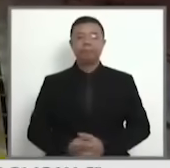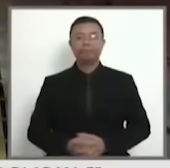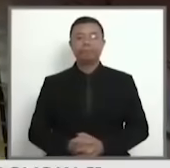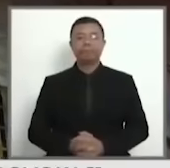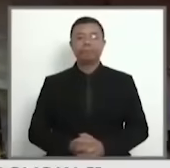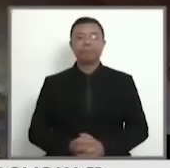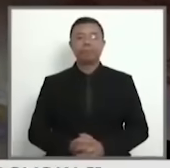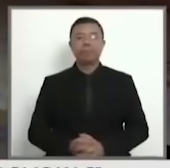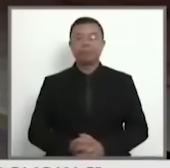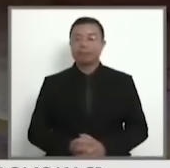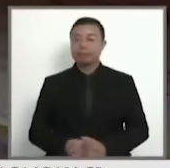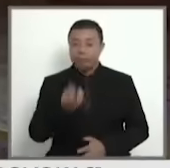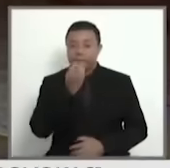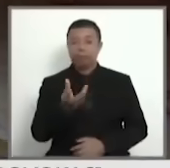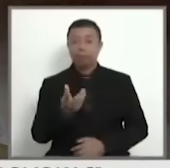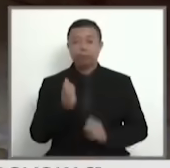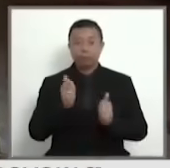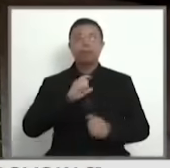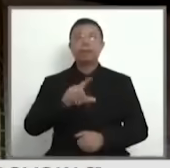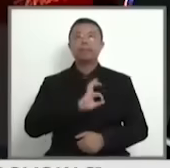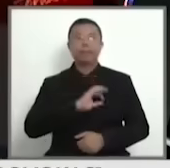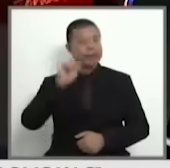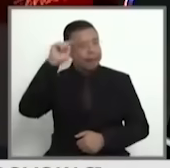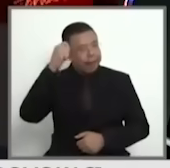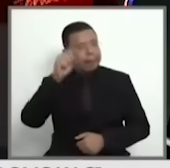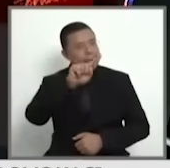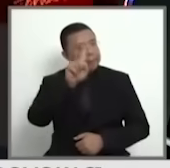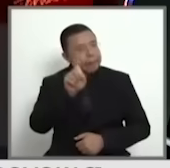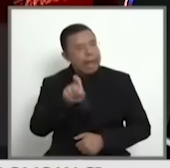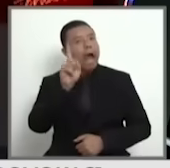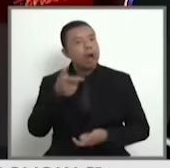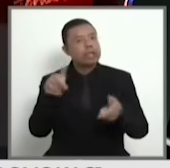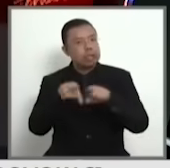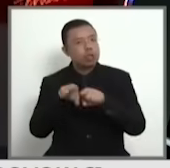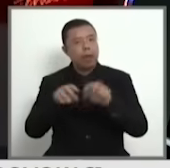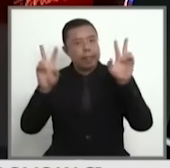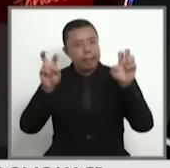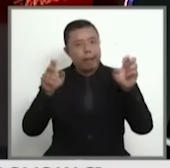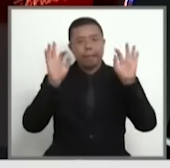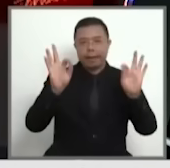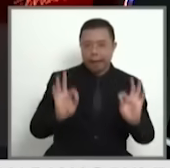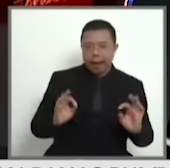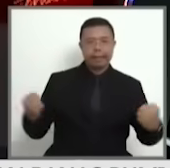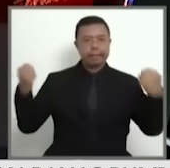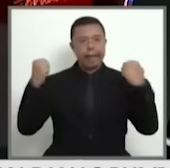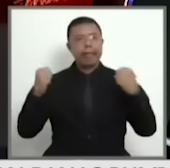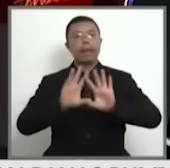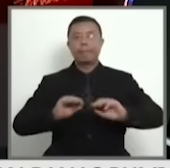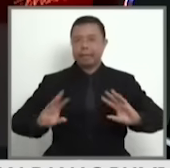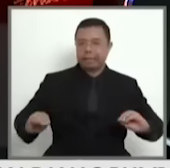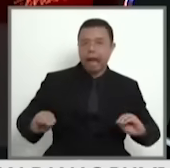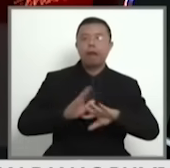ya kami Ingatkan bagi calon presiden pertanyaan harus sesuai dengan tema pendidikan kesehatan Ketenagakerjaan